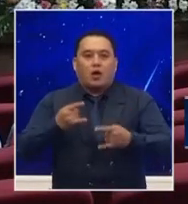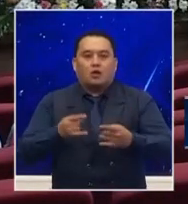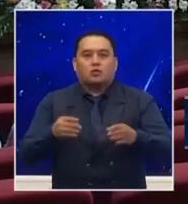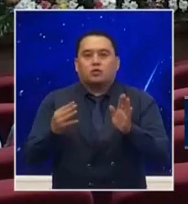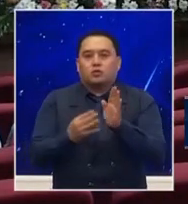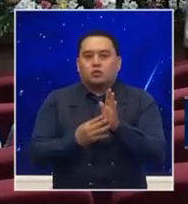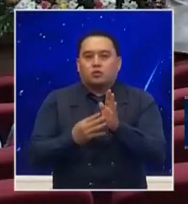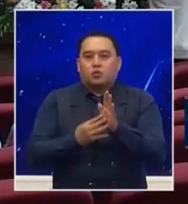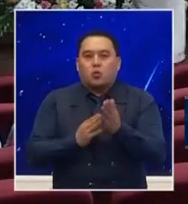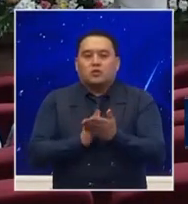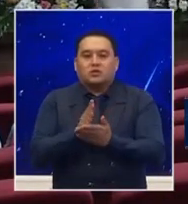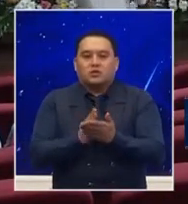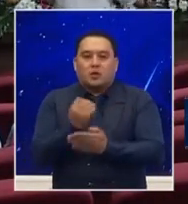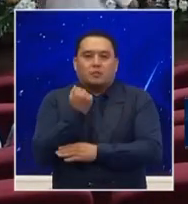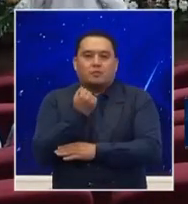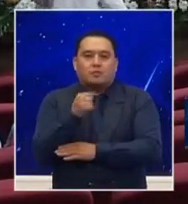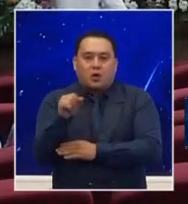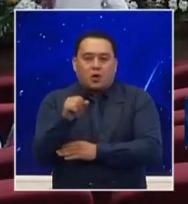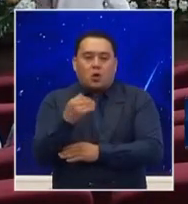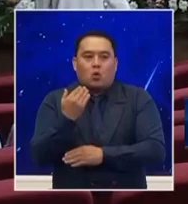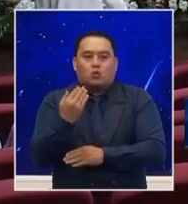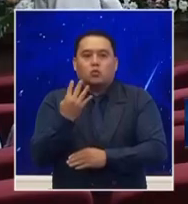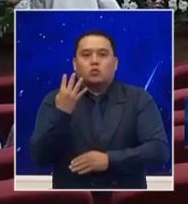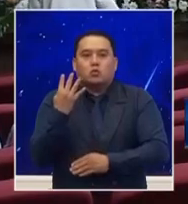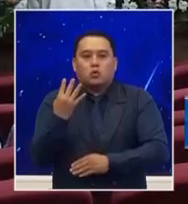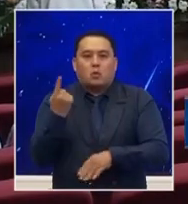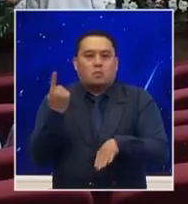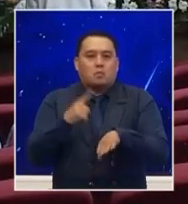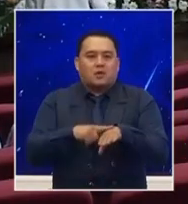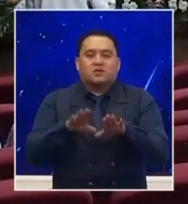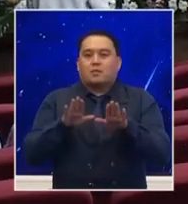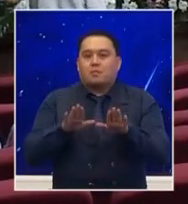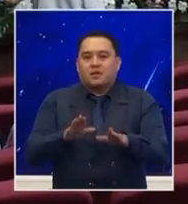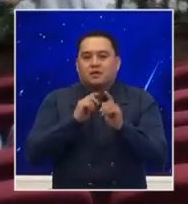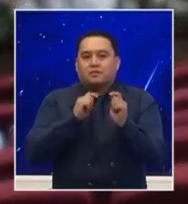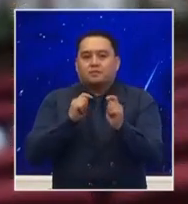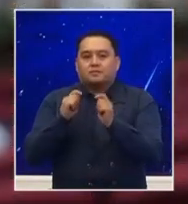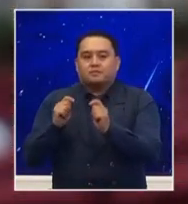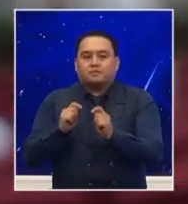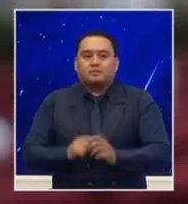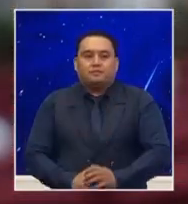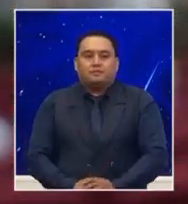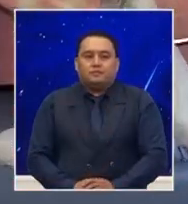9 қызметкері жүлделі болды. Оның 4-і бірінші дәрежелі марапаттар.